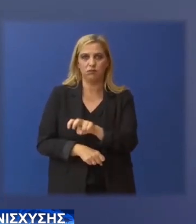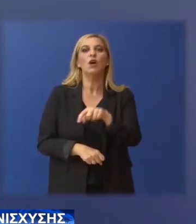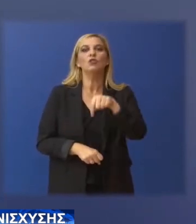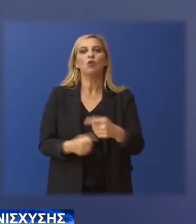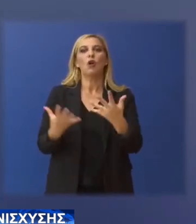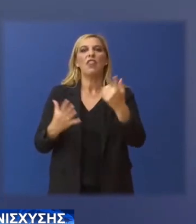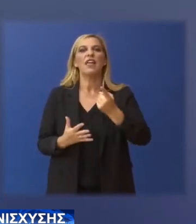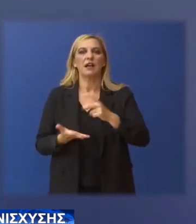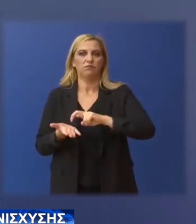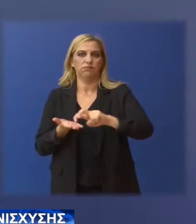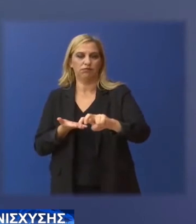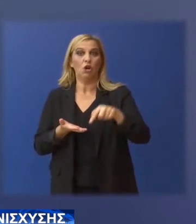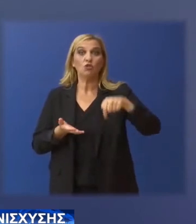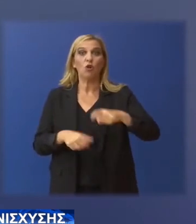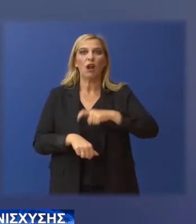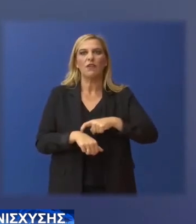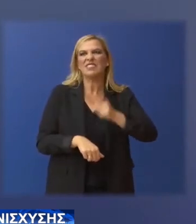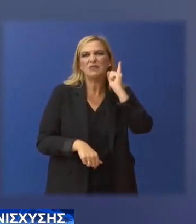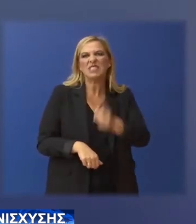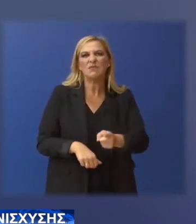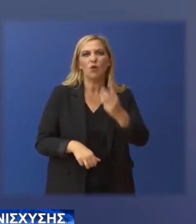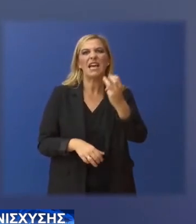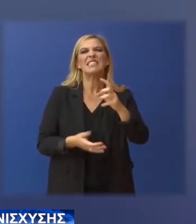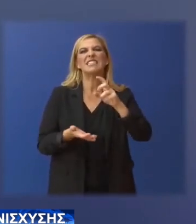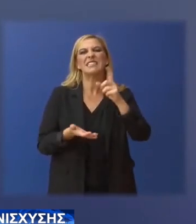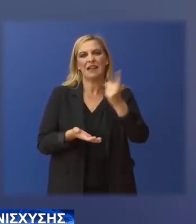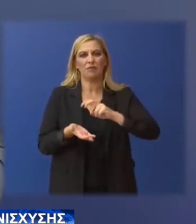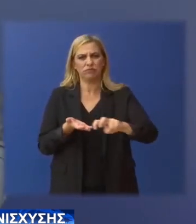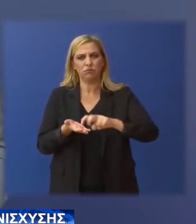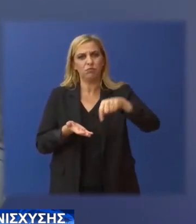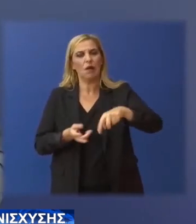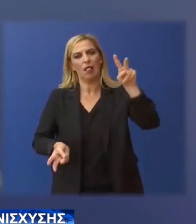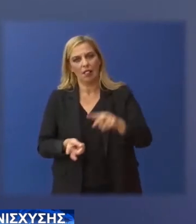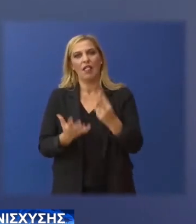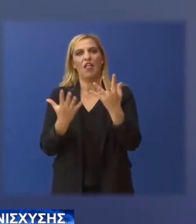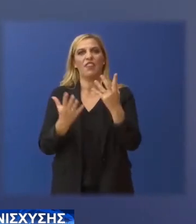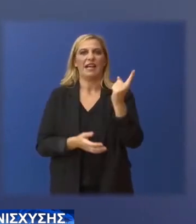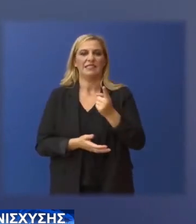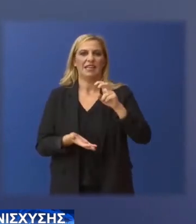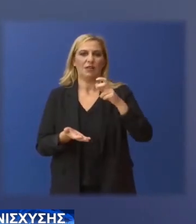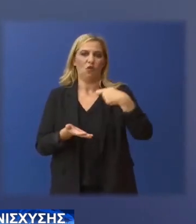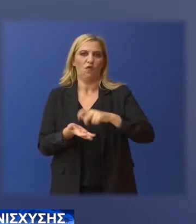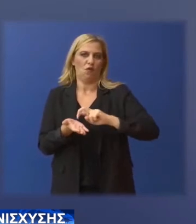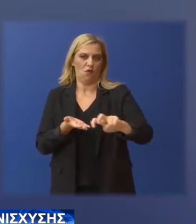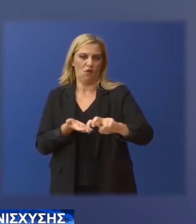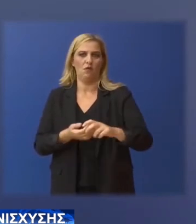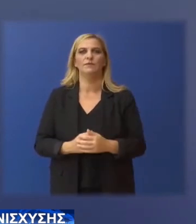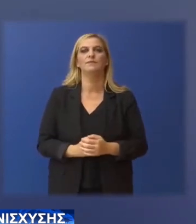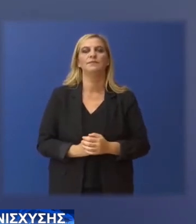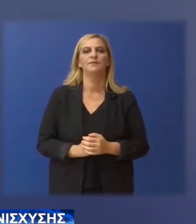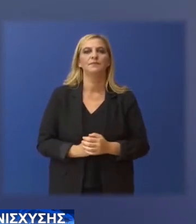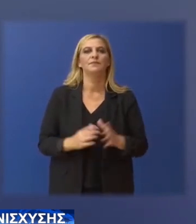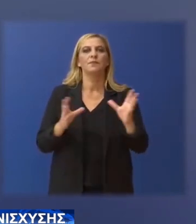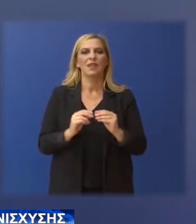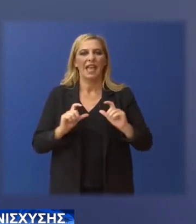πρόσθετων αμοιβών τους, αντί της σημερινής επιβάρυνσης του πέναλτι, εντός εισαγωγικών όπως συνηθίζουμε να το λέμε, του 30%. Για τις